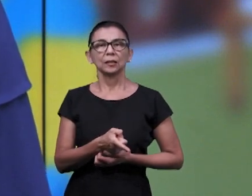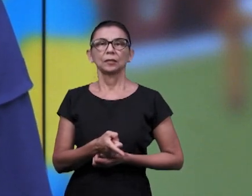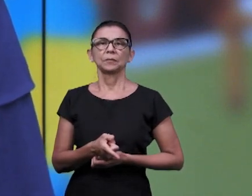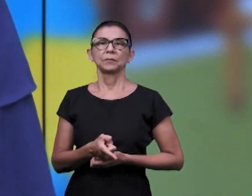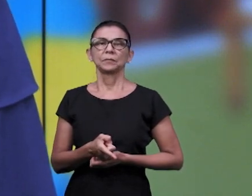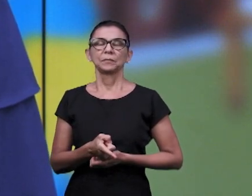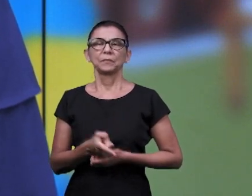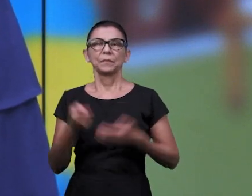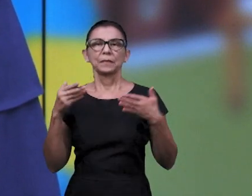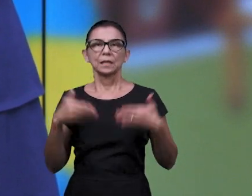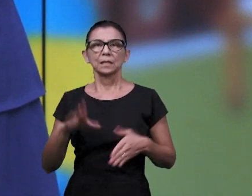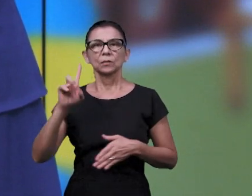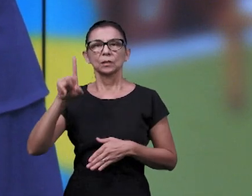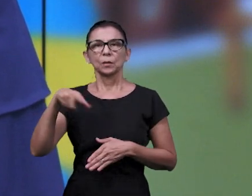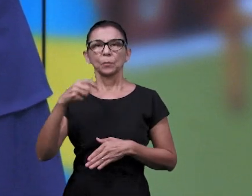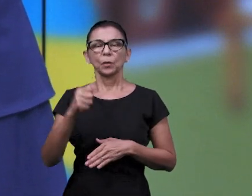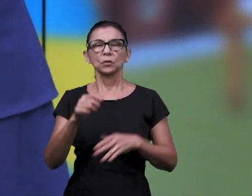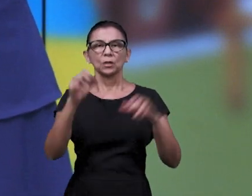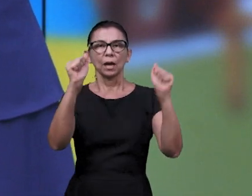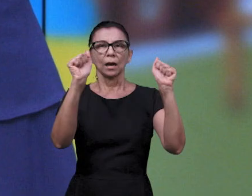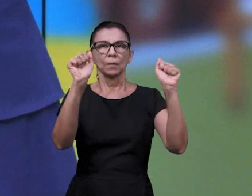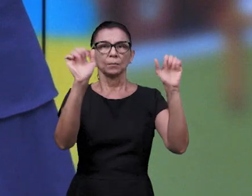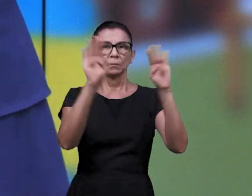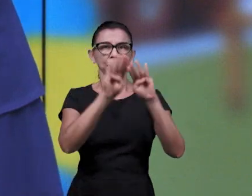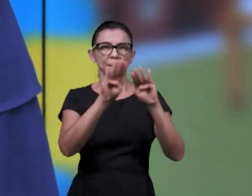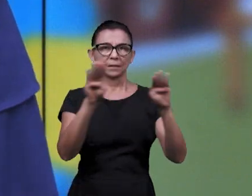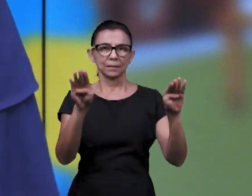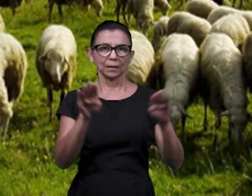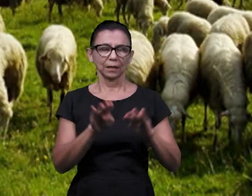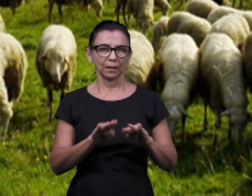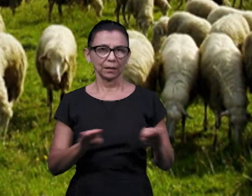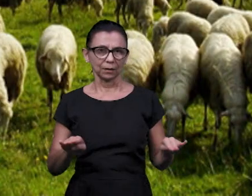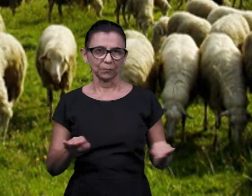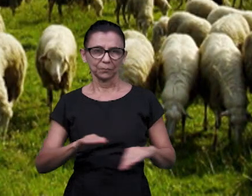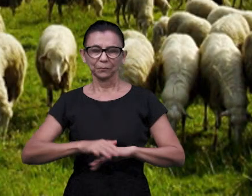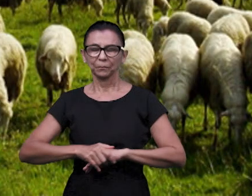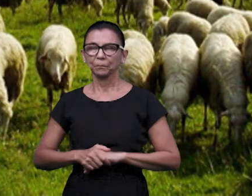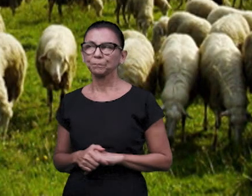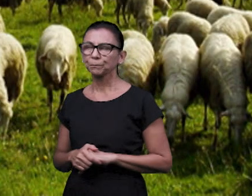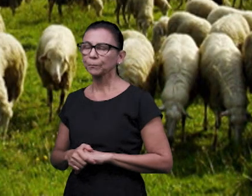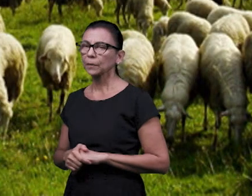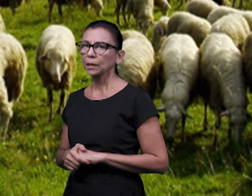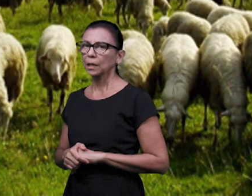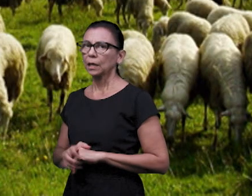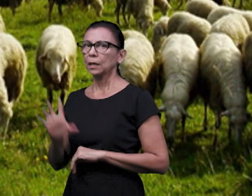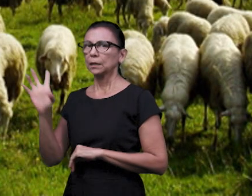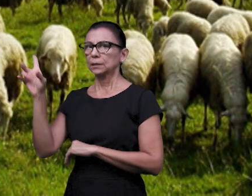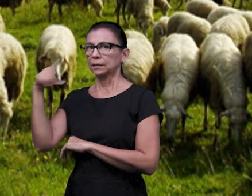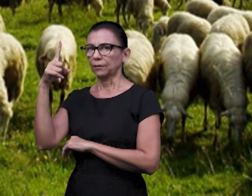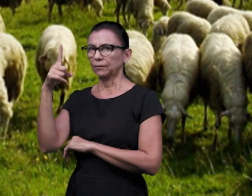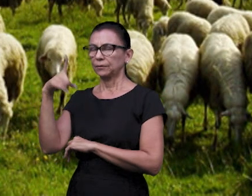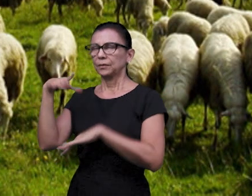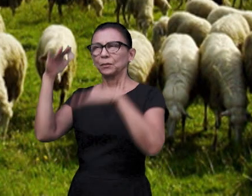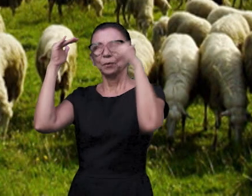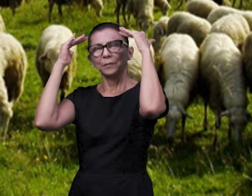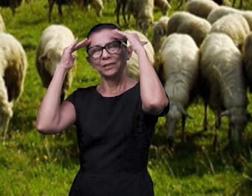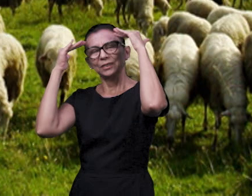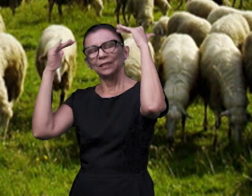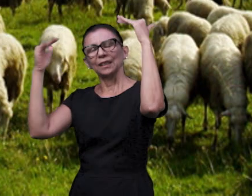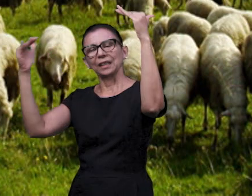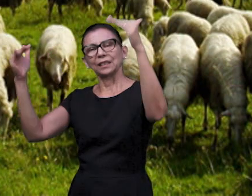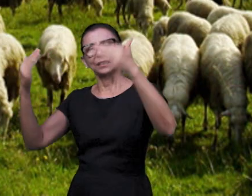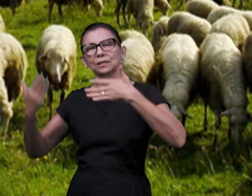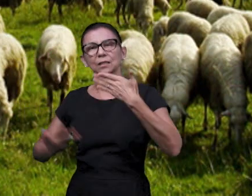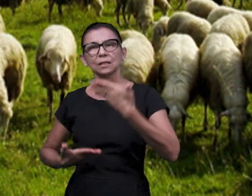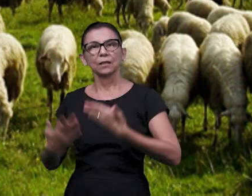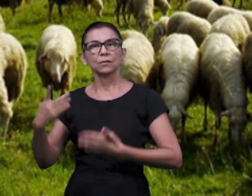David a été un serviteur fidèle, obéissant au Seigneur, qui depuis son enfance a appris à aimer